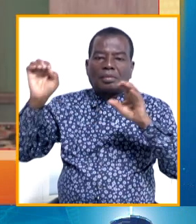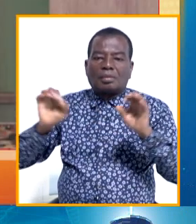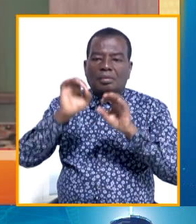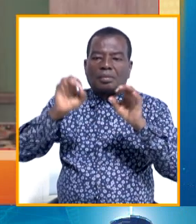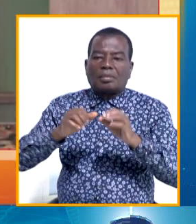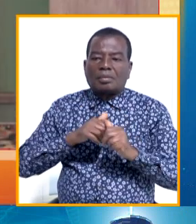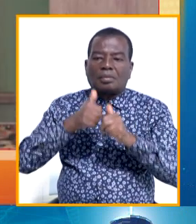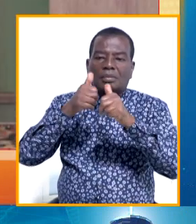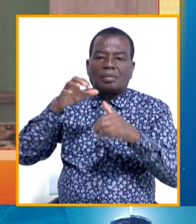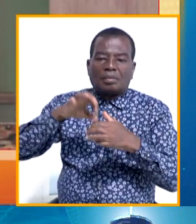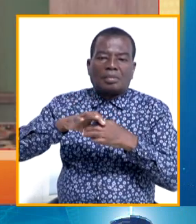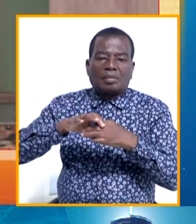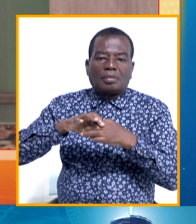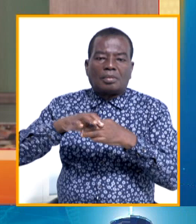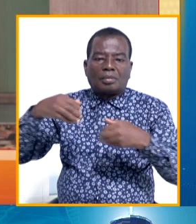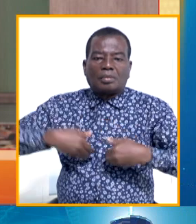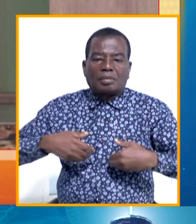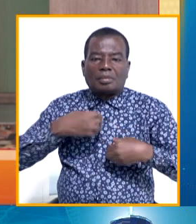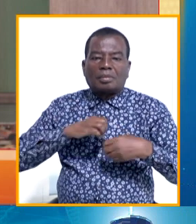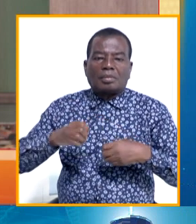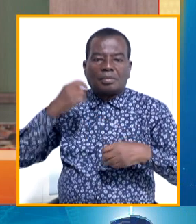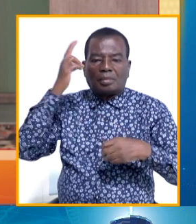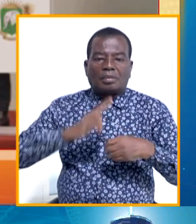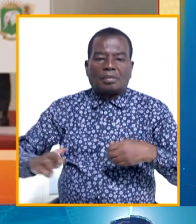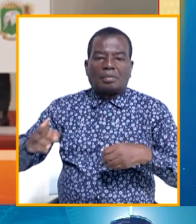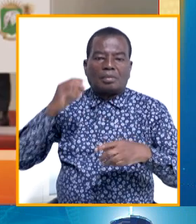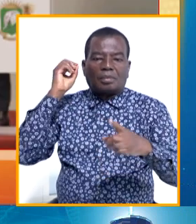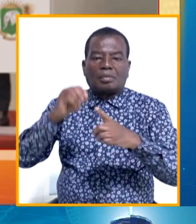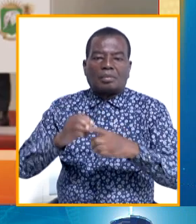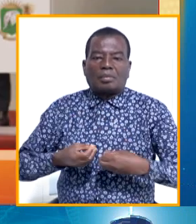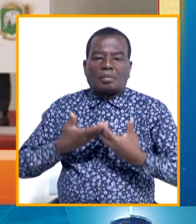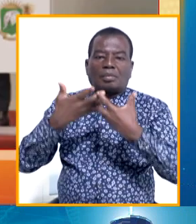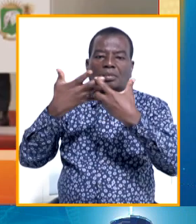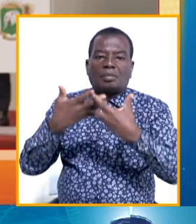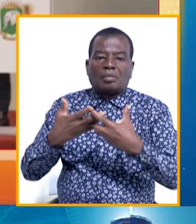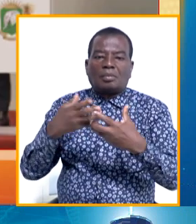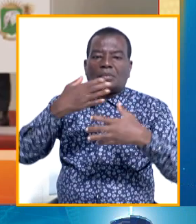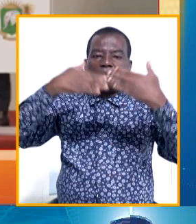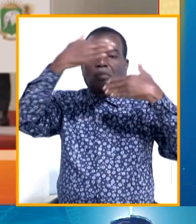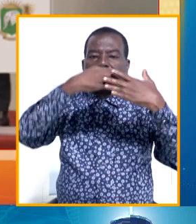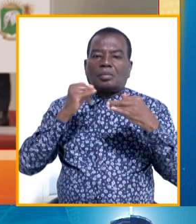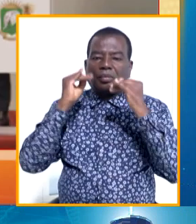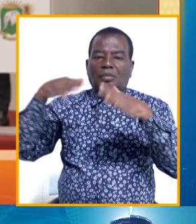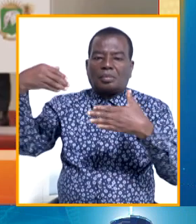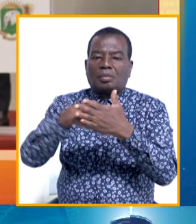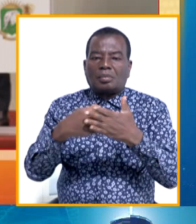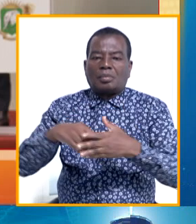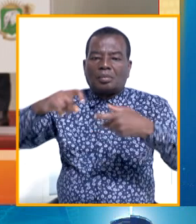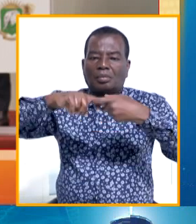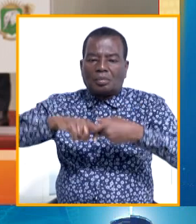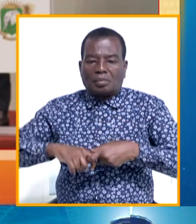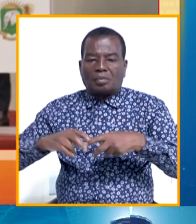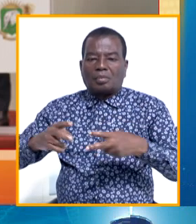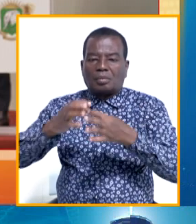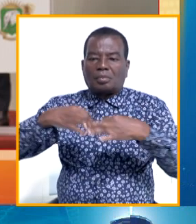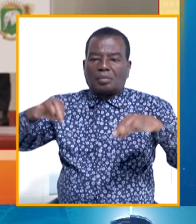l'excellence et bien la jeunesse a justement été à l'honneur objectif promouvoir une génération d'Ivoiriens nouveaux attachés aux valeurs de